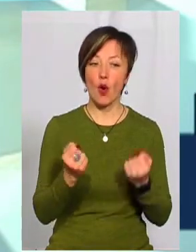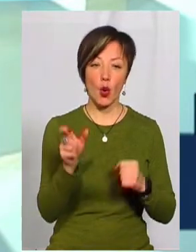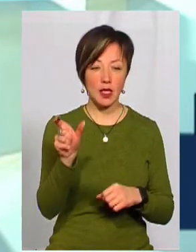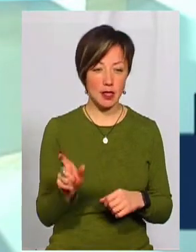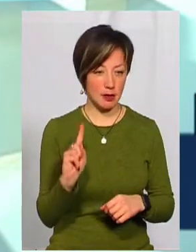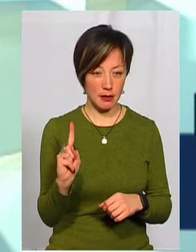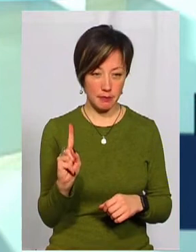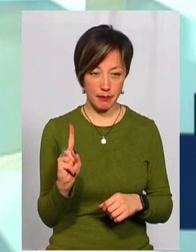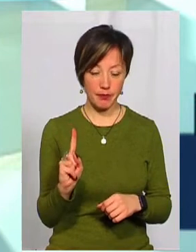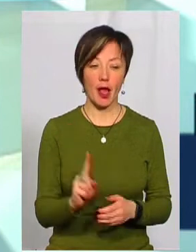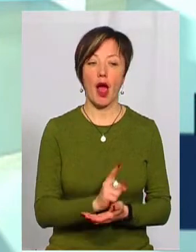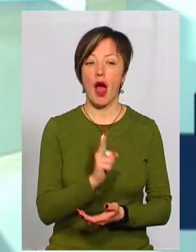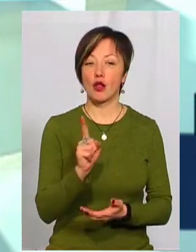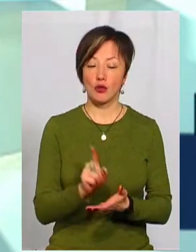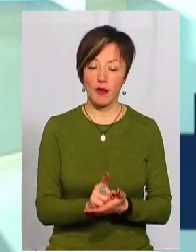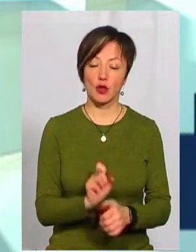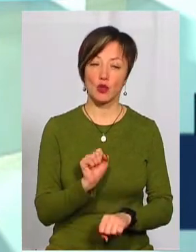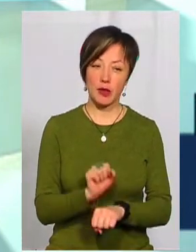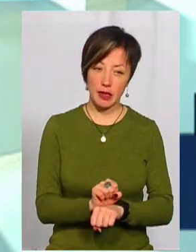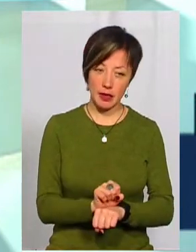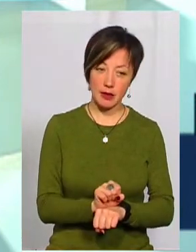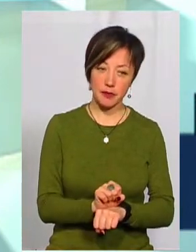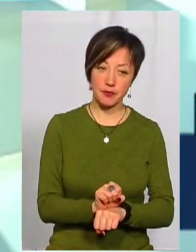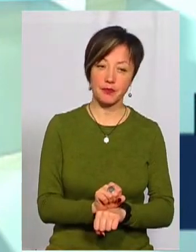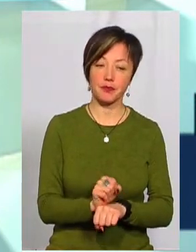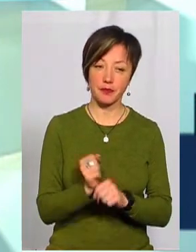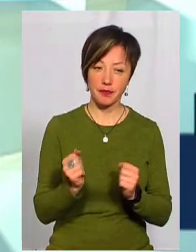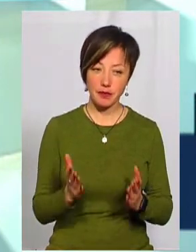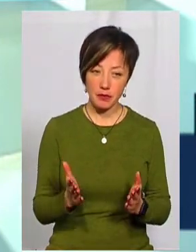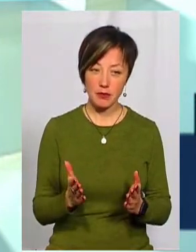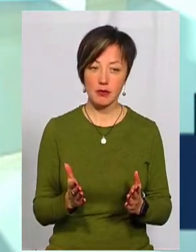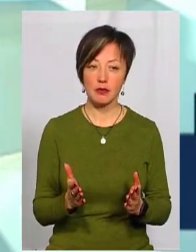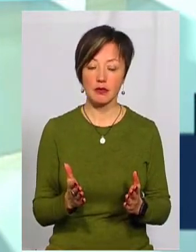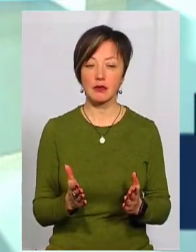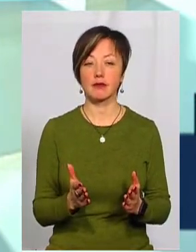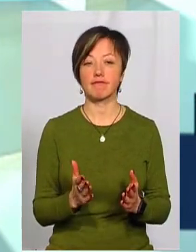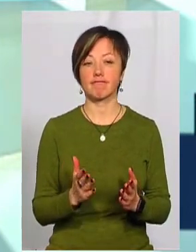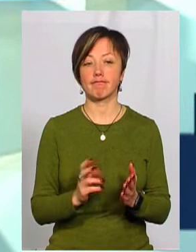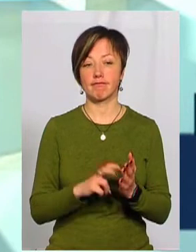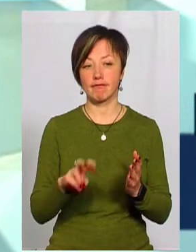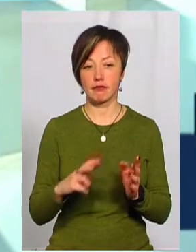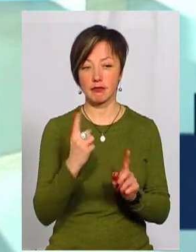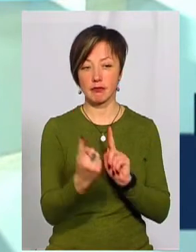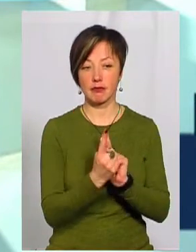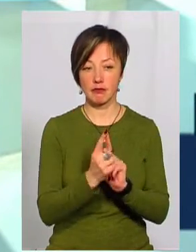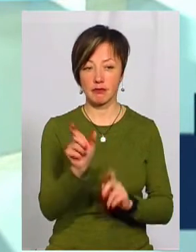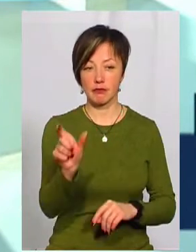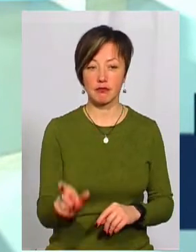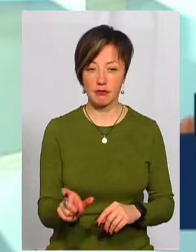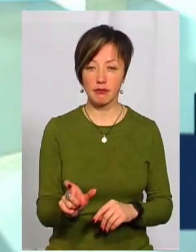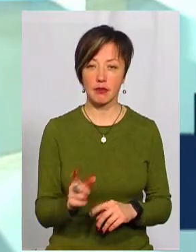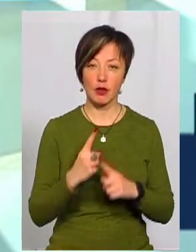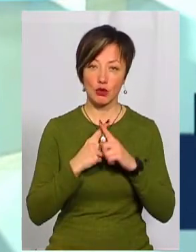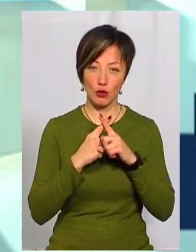кондуктор. Водій. Угу. Він зобов'язаний зупинитися, ну, зупинка вона само собою, він зупиняється, підійти до людини,